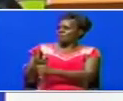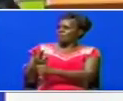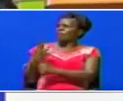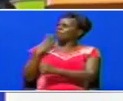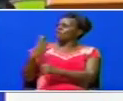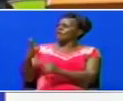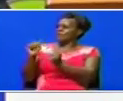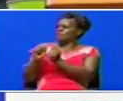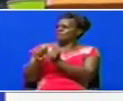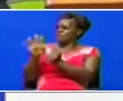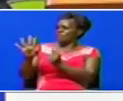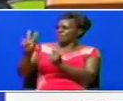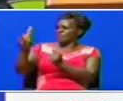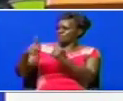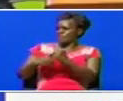456,